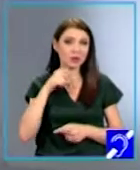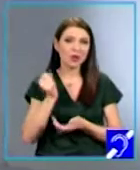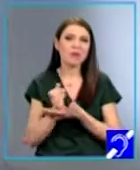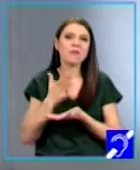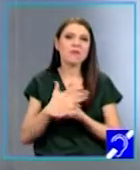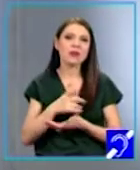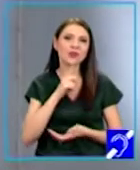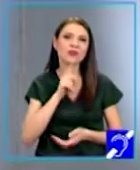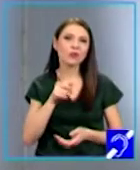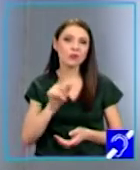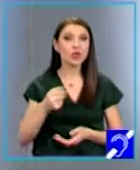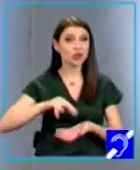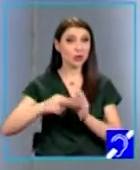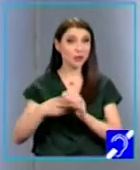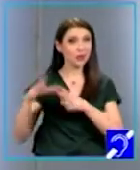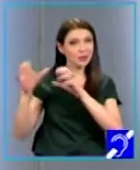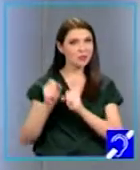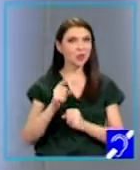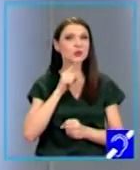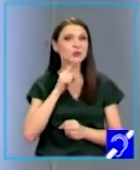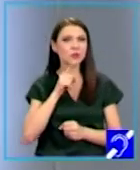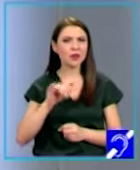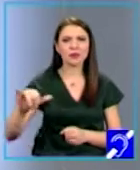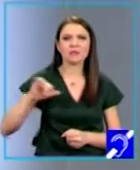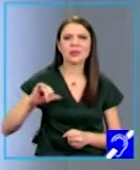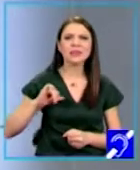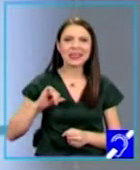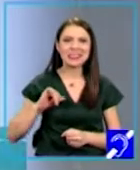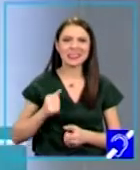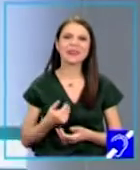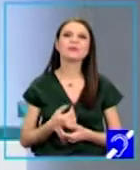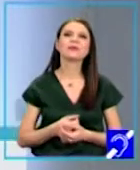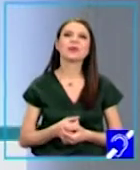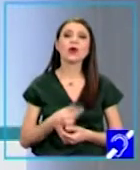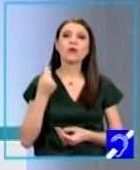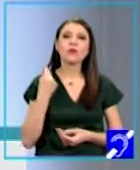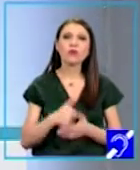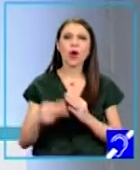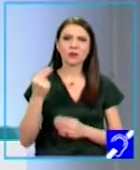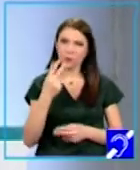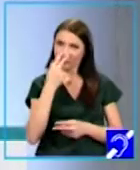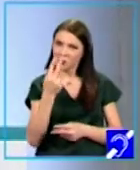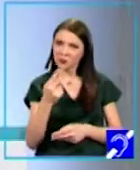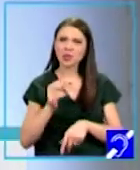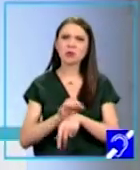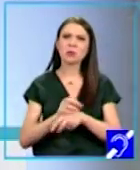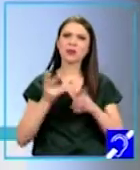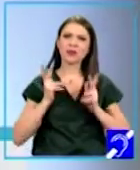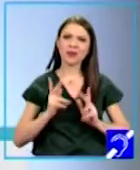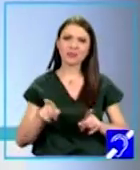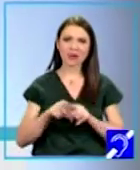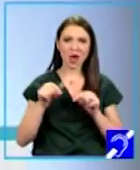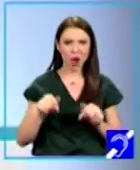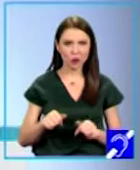prin definiție, și ne pregătim să vă aducem subiecte care mai de care mai interesante, numai bune de urmărit într-un moment relaxant ca